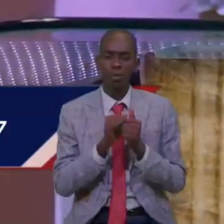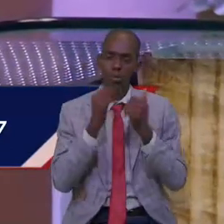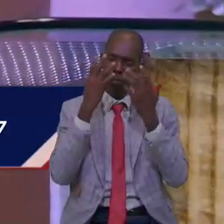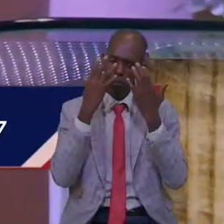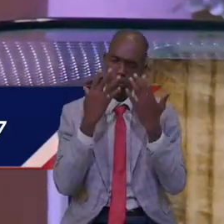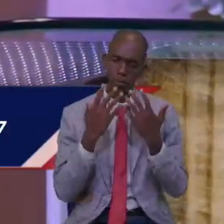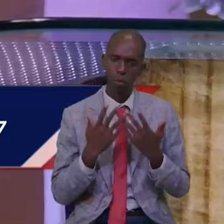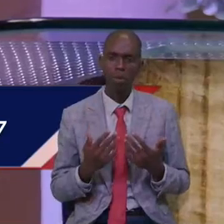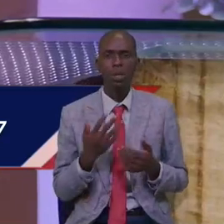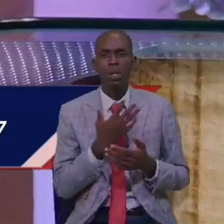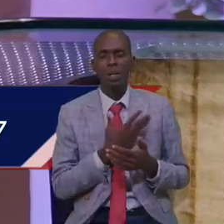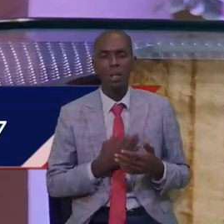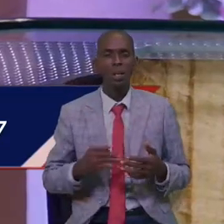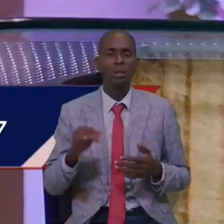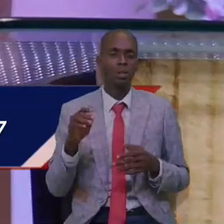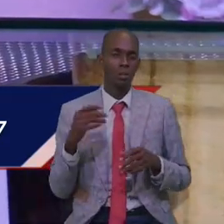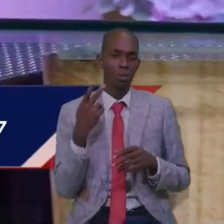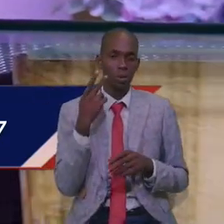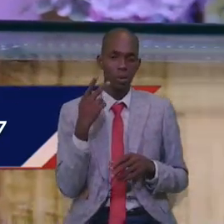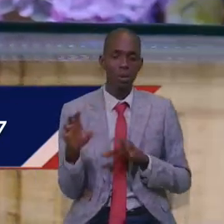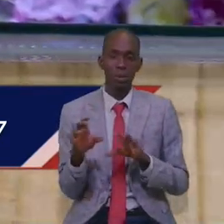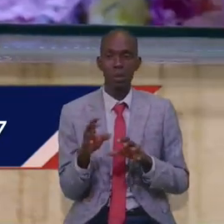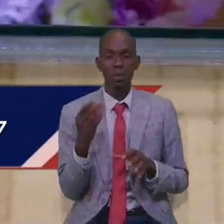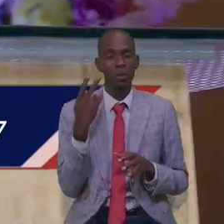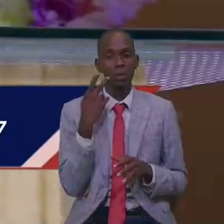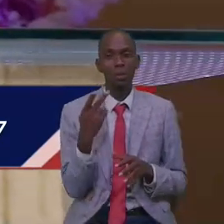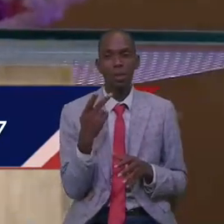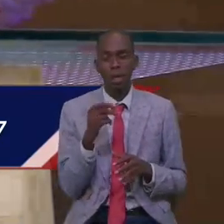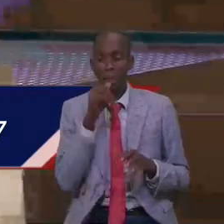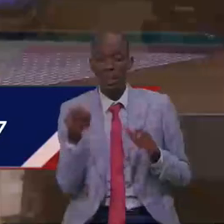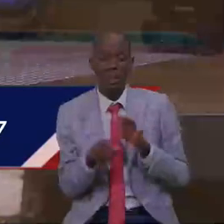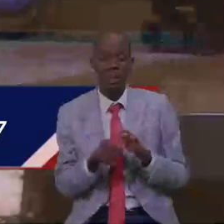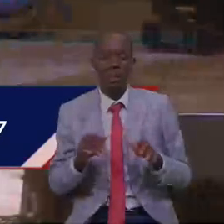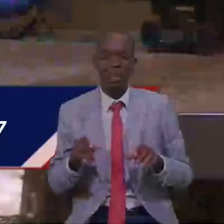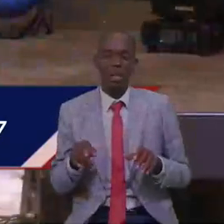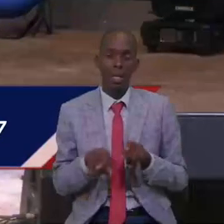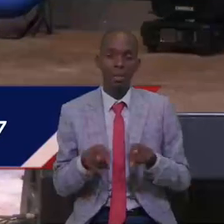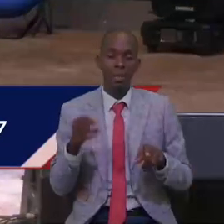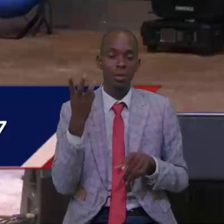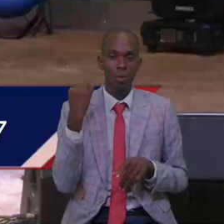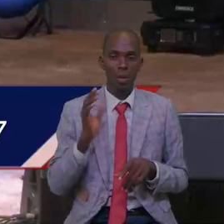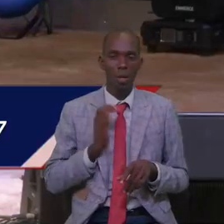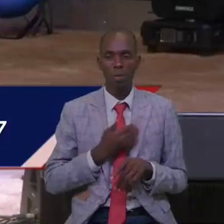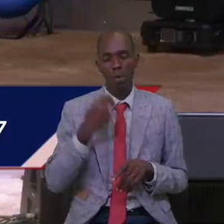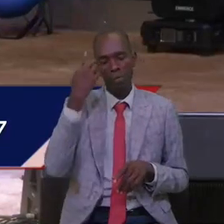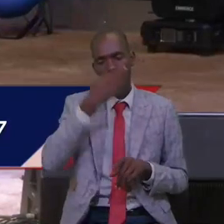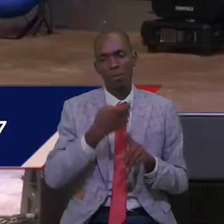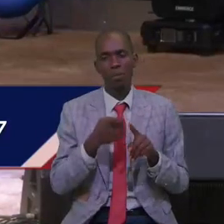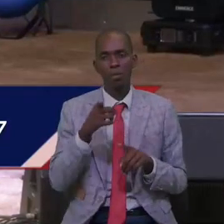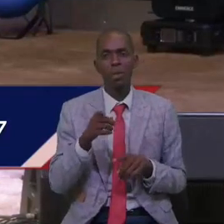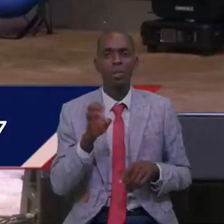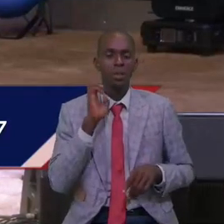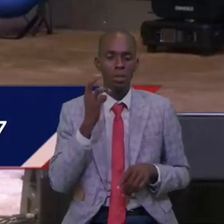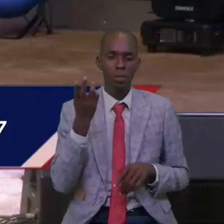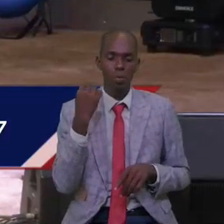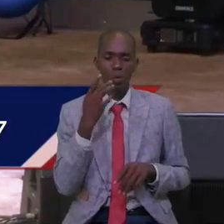habitué à la souffrance, semblable à celui dont on détourne le visage. Nous l'avons dédaigné. Nous n'avons fait de